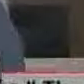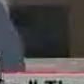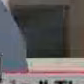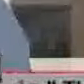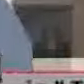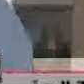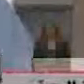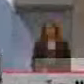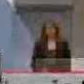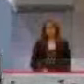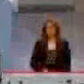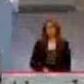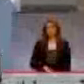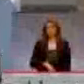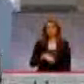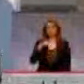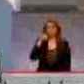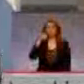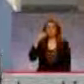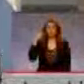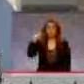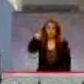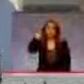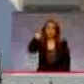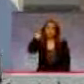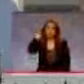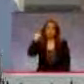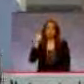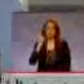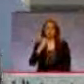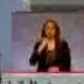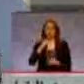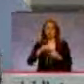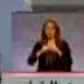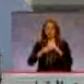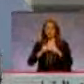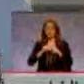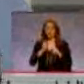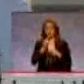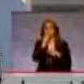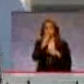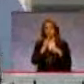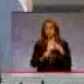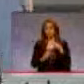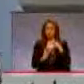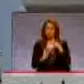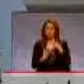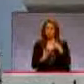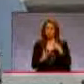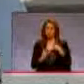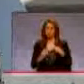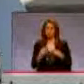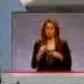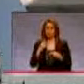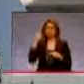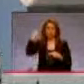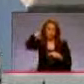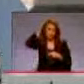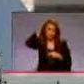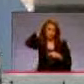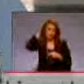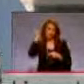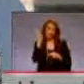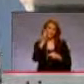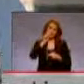جالي إسلام محاول من جمعية نور على نور ومن برنامج واحد من الناس، عنده اعوجاج شديد جدا في